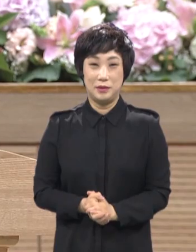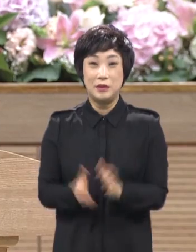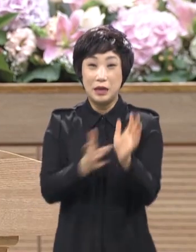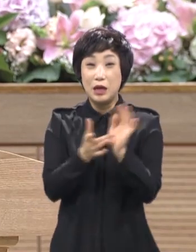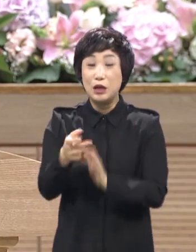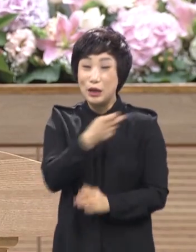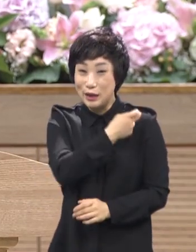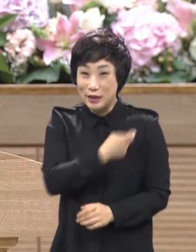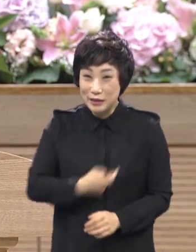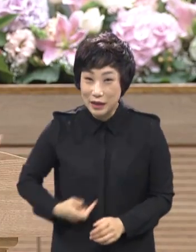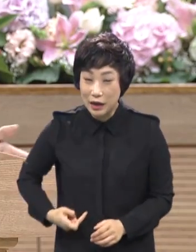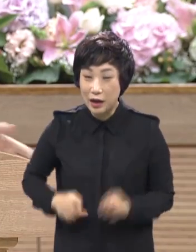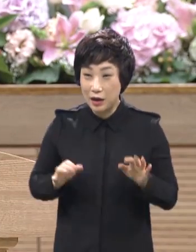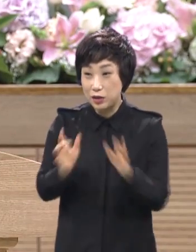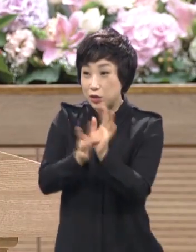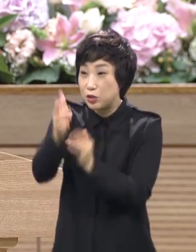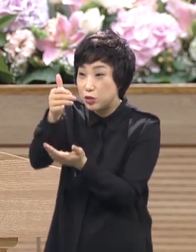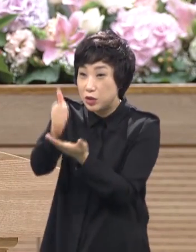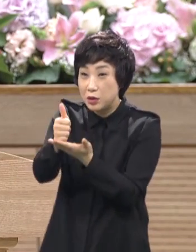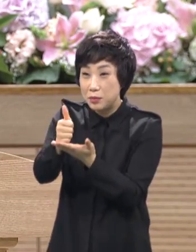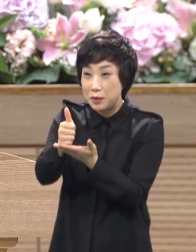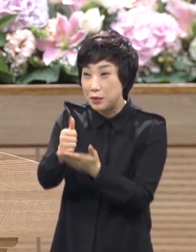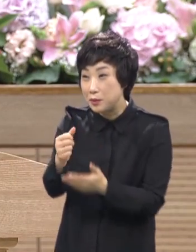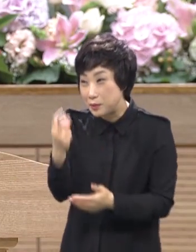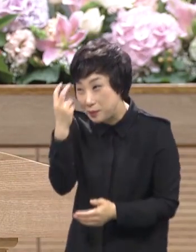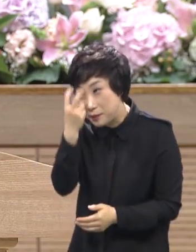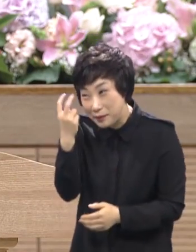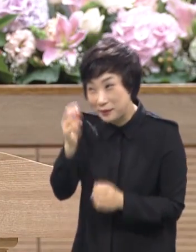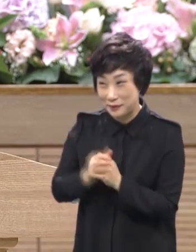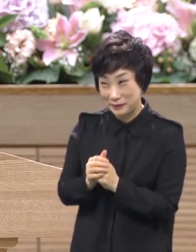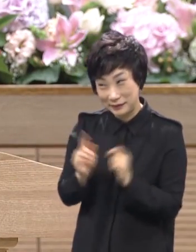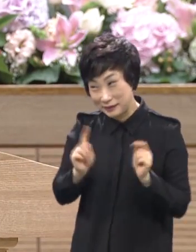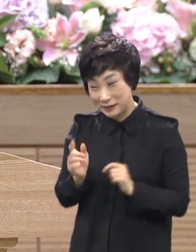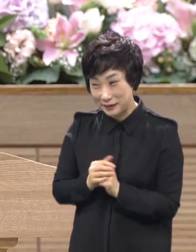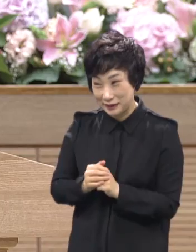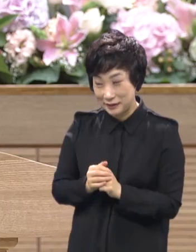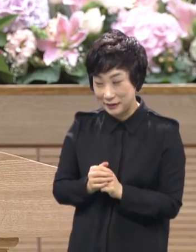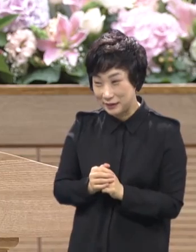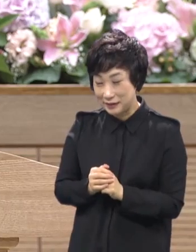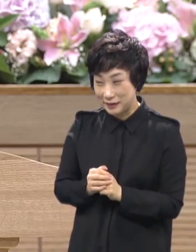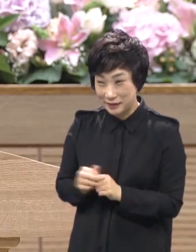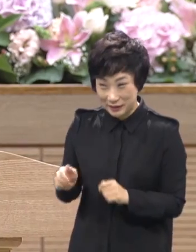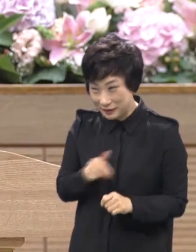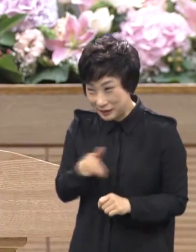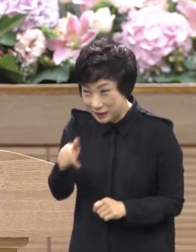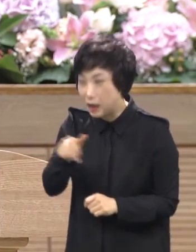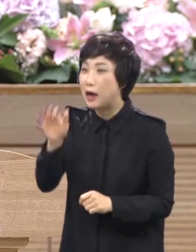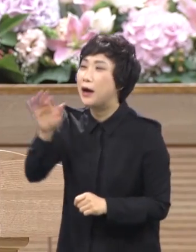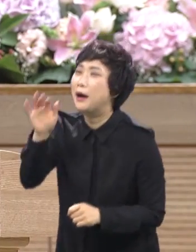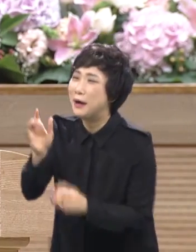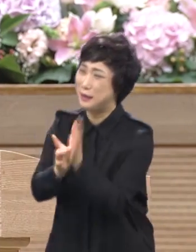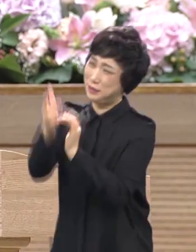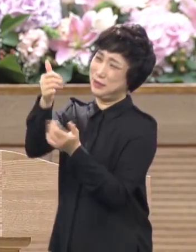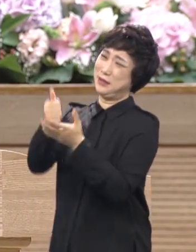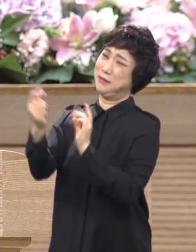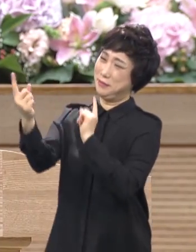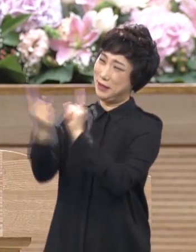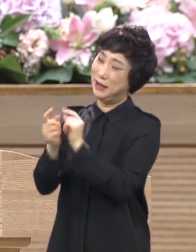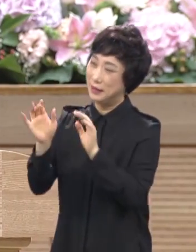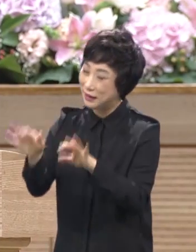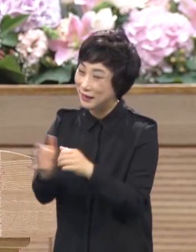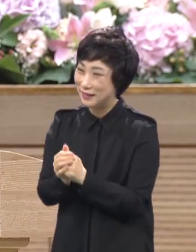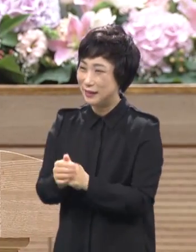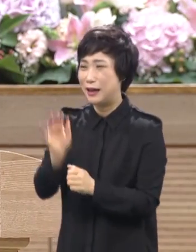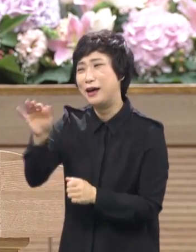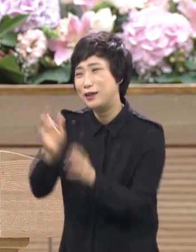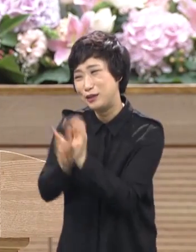제자들이 예수님의 뒤를 따라가 만나서 예수님